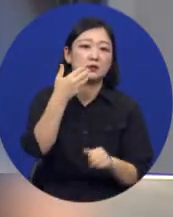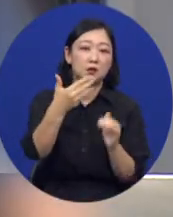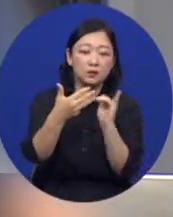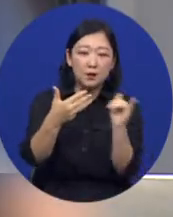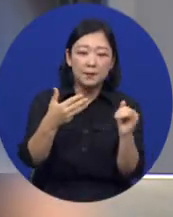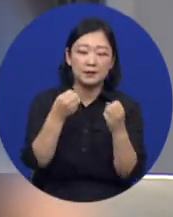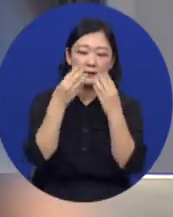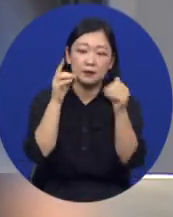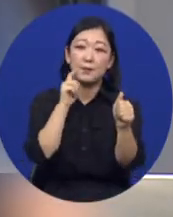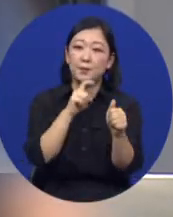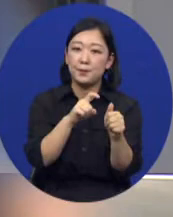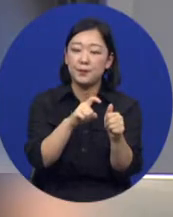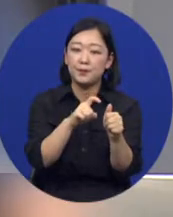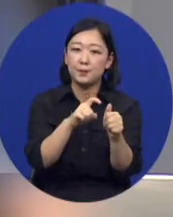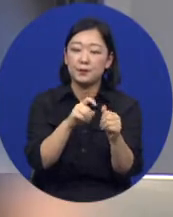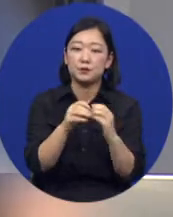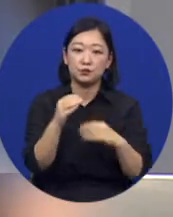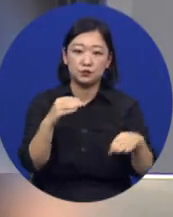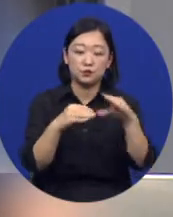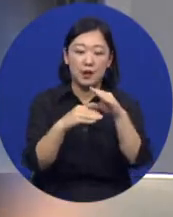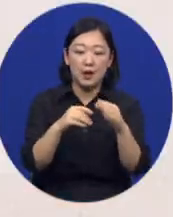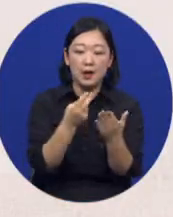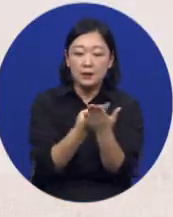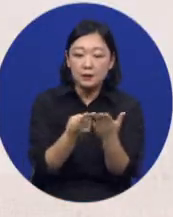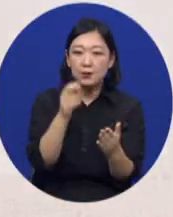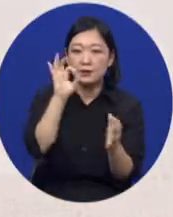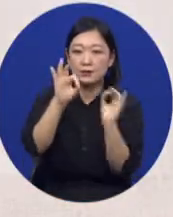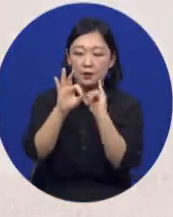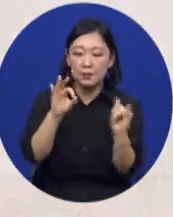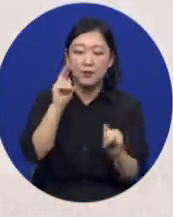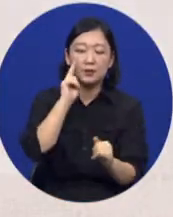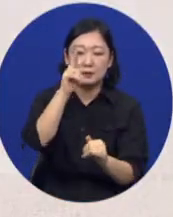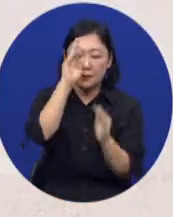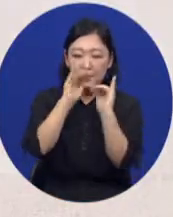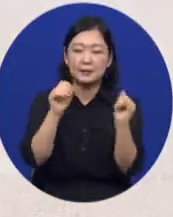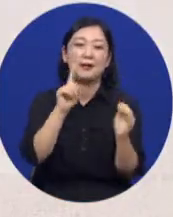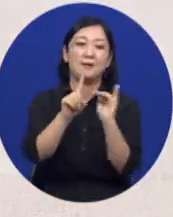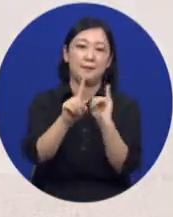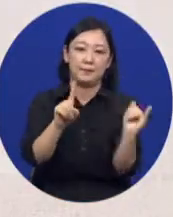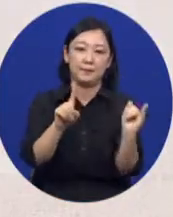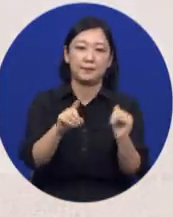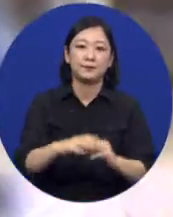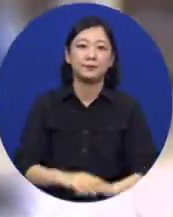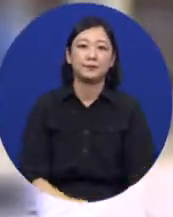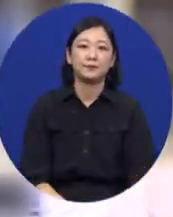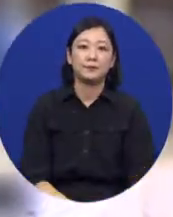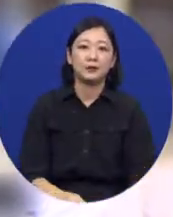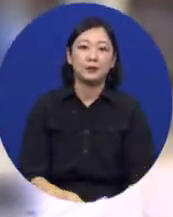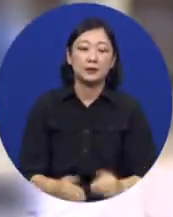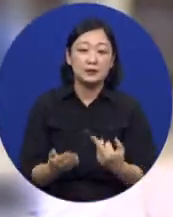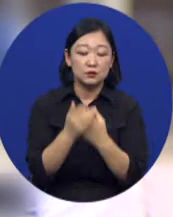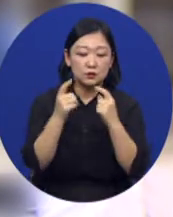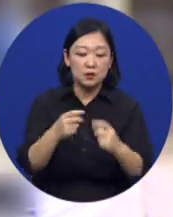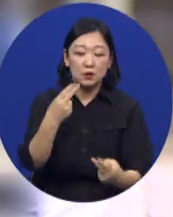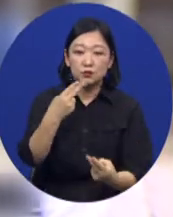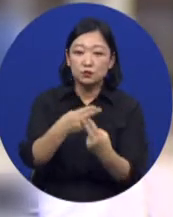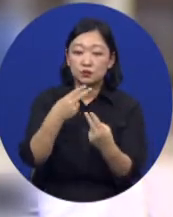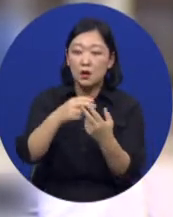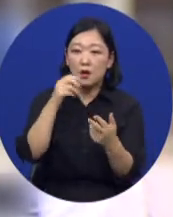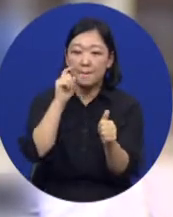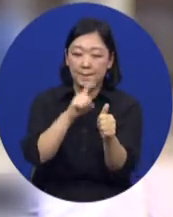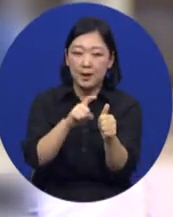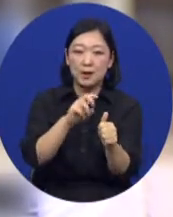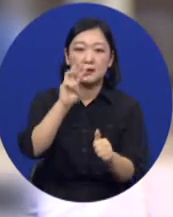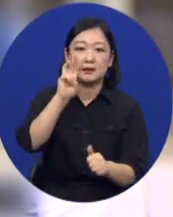신규 확진자가 추가된 가운데 이번 환자는 10명이고 위중증 환자는 한 명입니다 지금까지 제주적 누적 확진자는